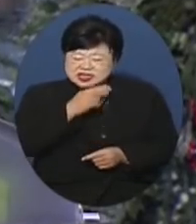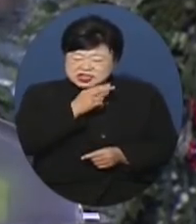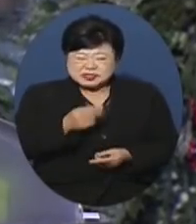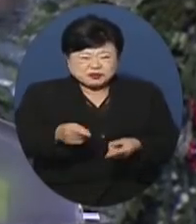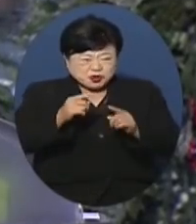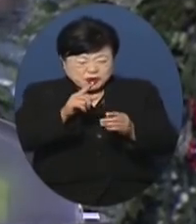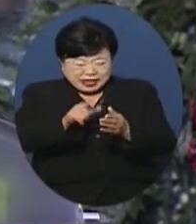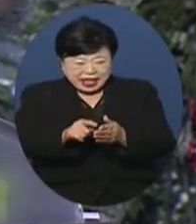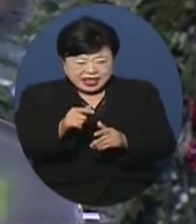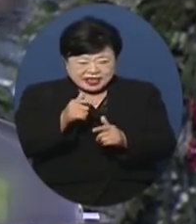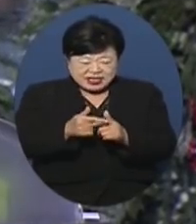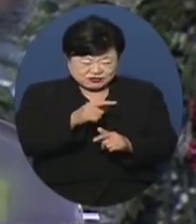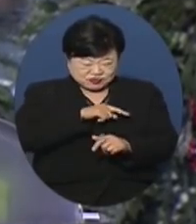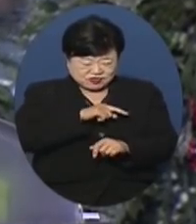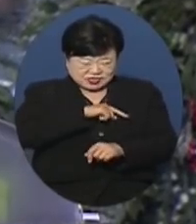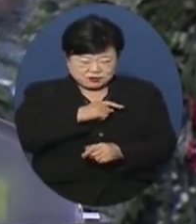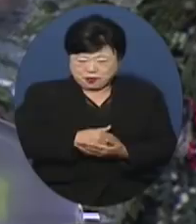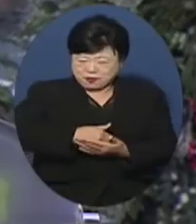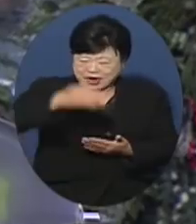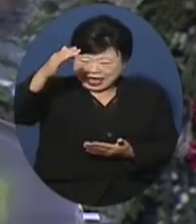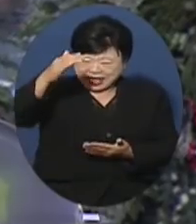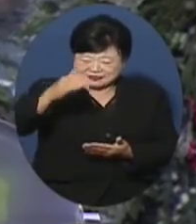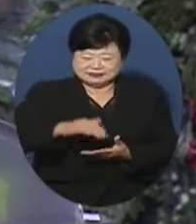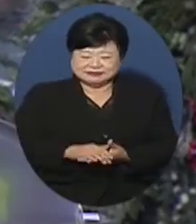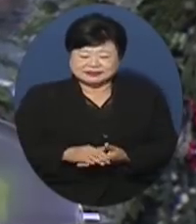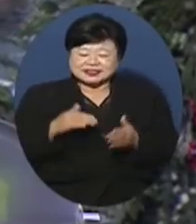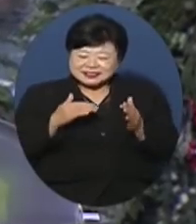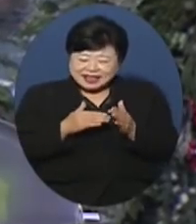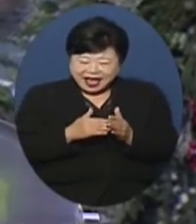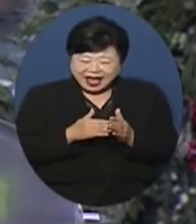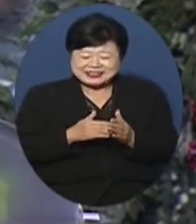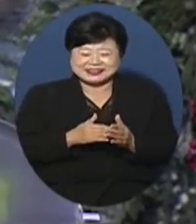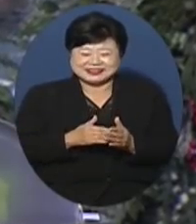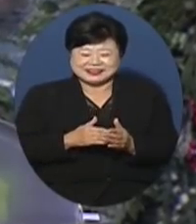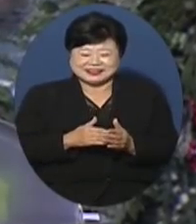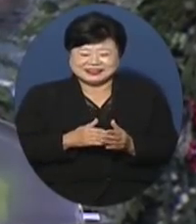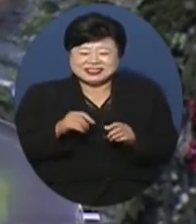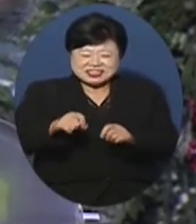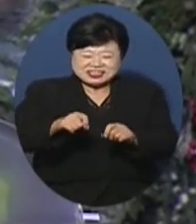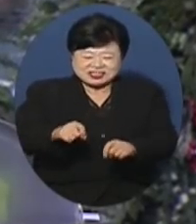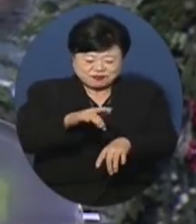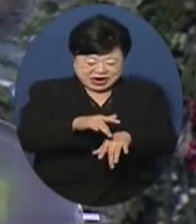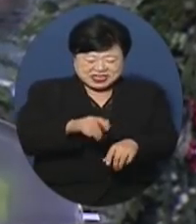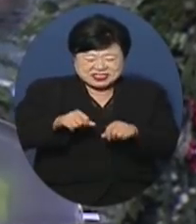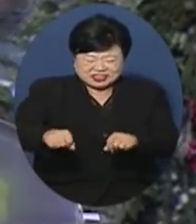이름으로 물러가라 그렇게 끝까지 밀어 흔들어야 합니다.